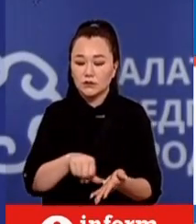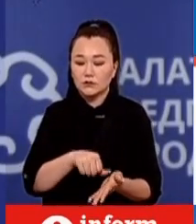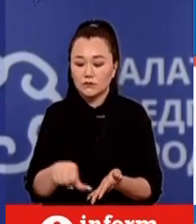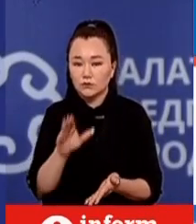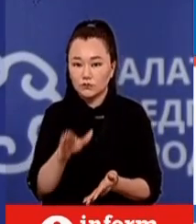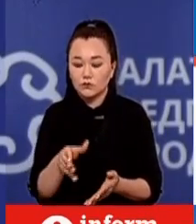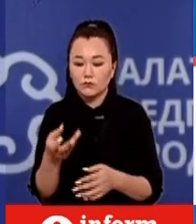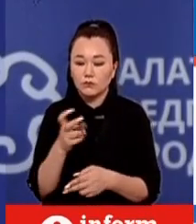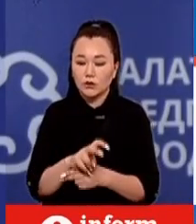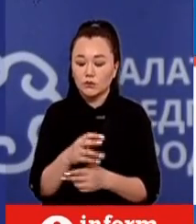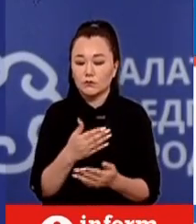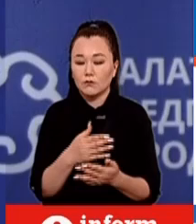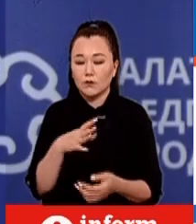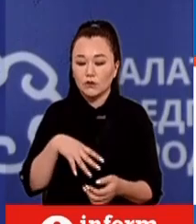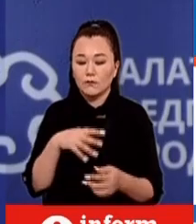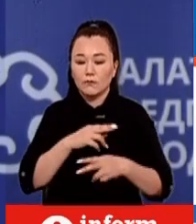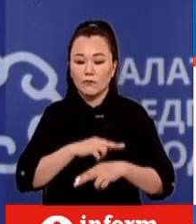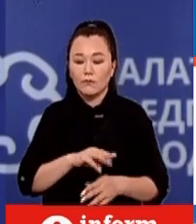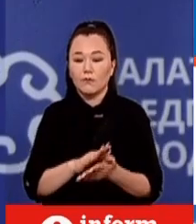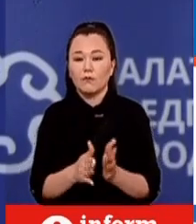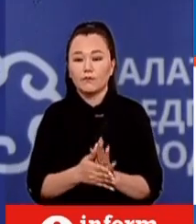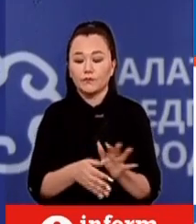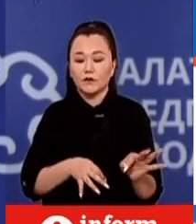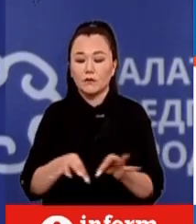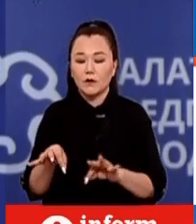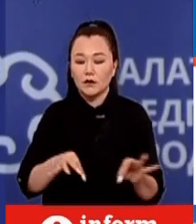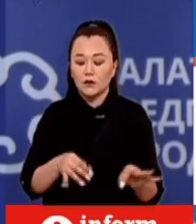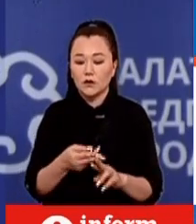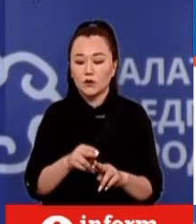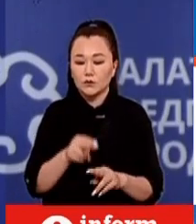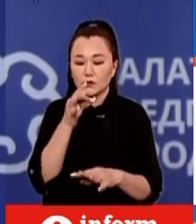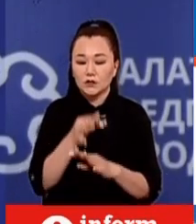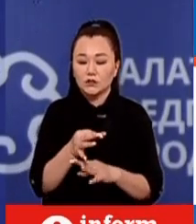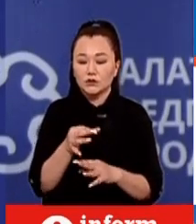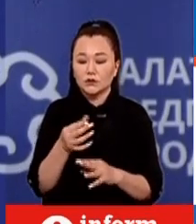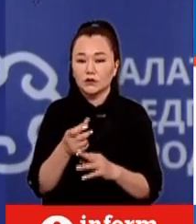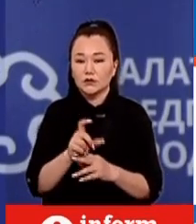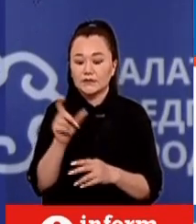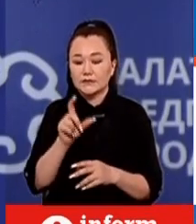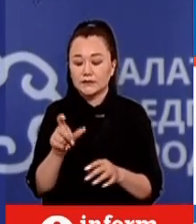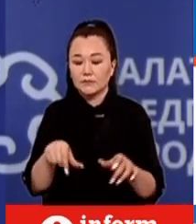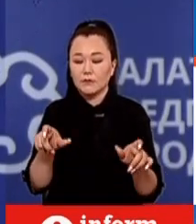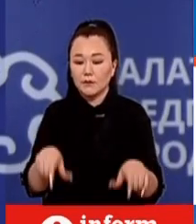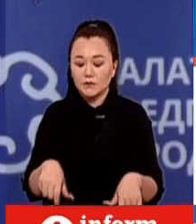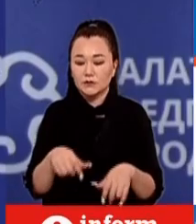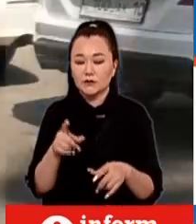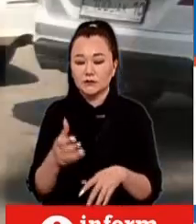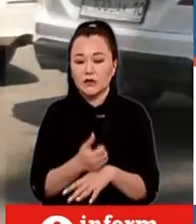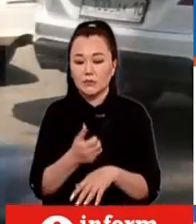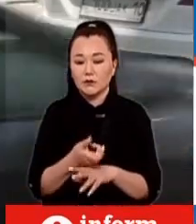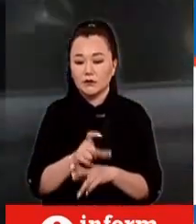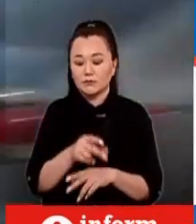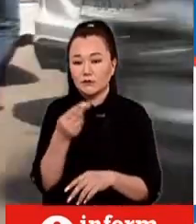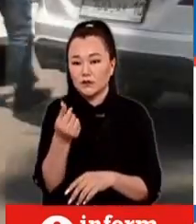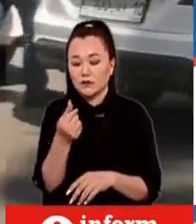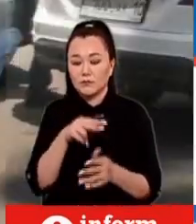потом приходит, допустим, партнер проекта, который, скажем, чертит синие полоса и получается зарабатывать на этом деньги.